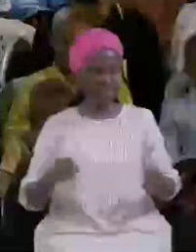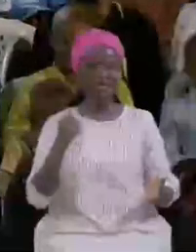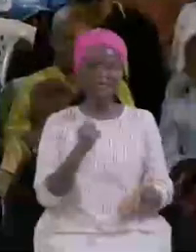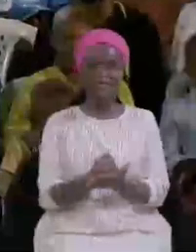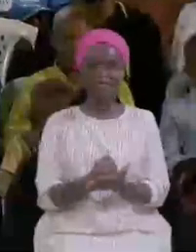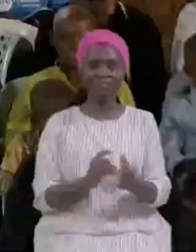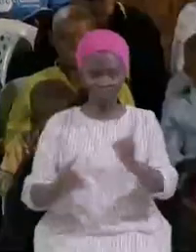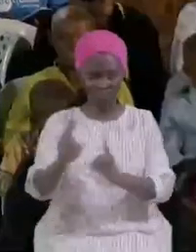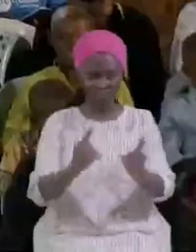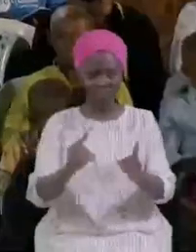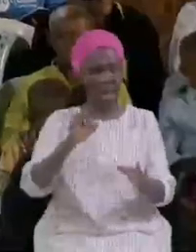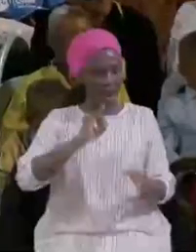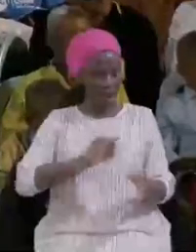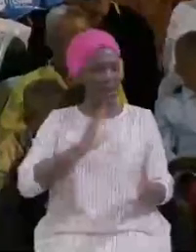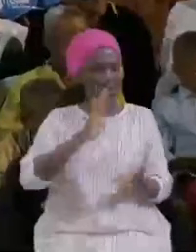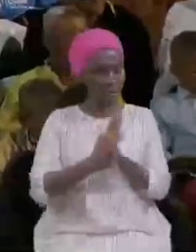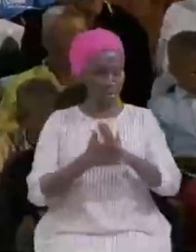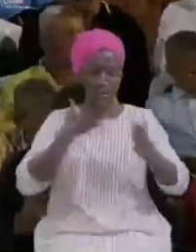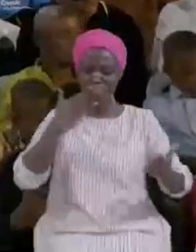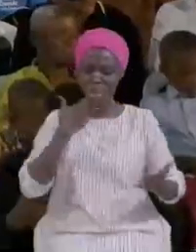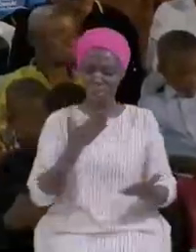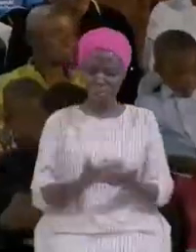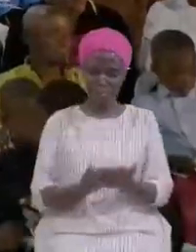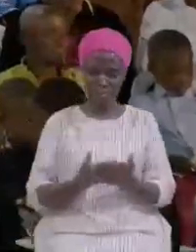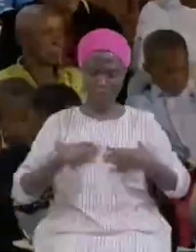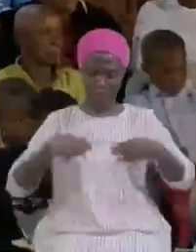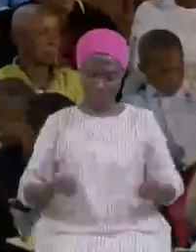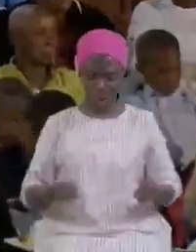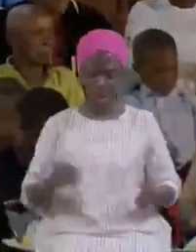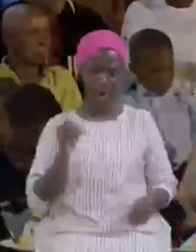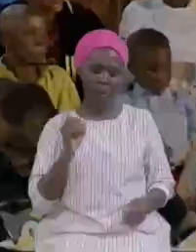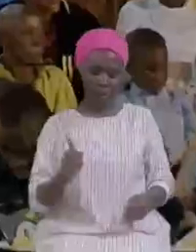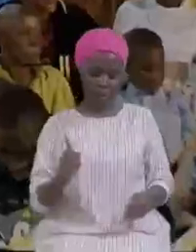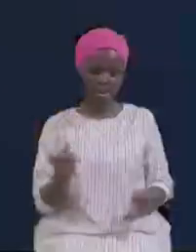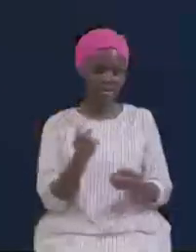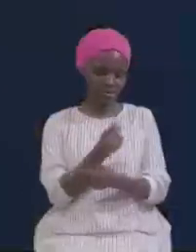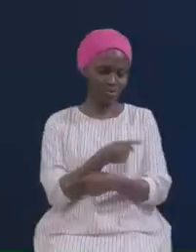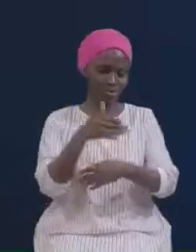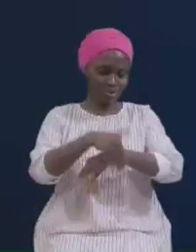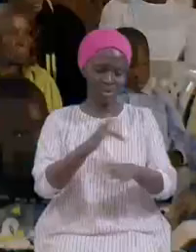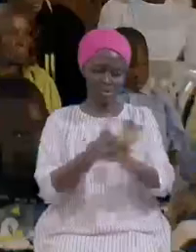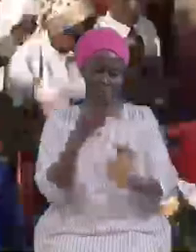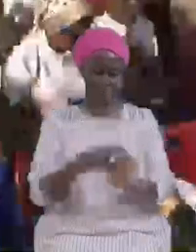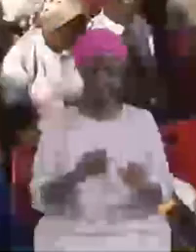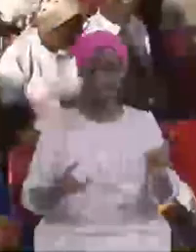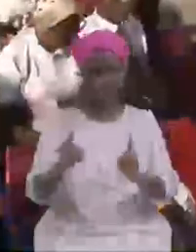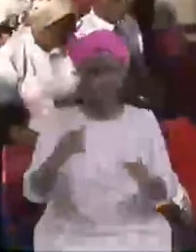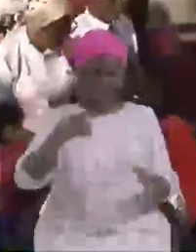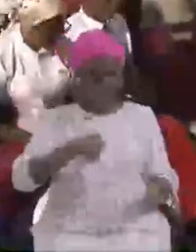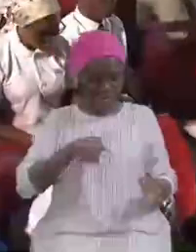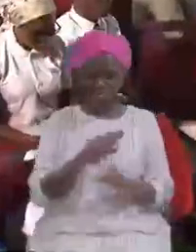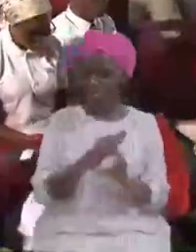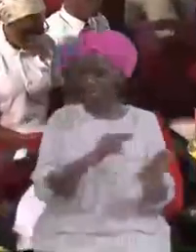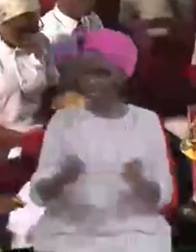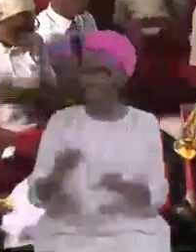Je serai bien portant ce soir. Je suis délivré ce soir. Je suis affranchi ce soir.